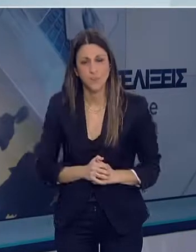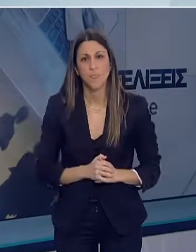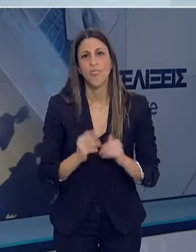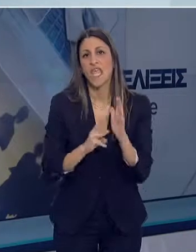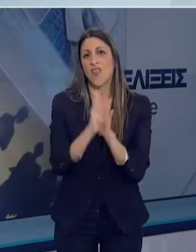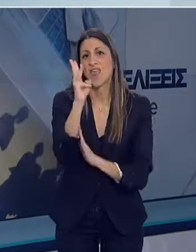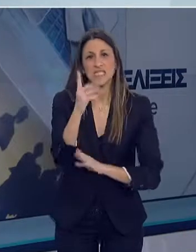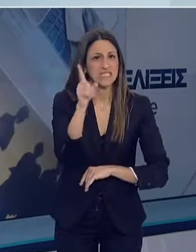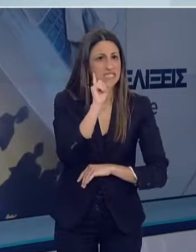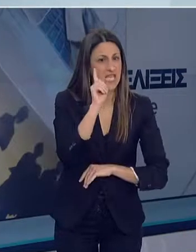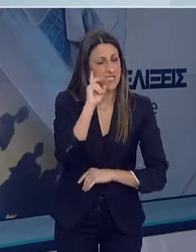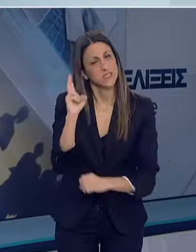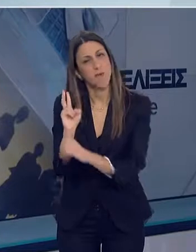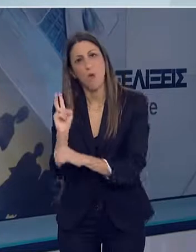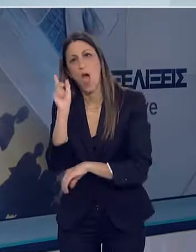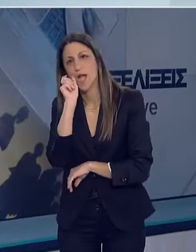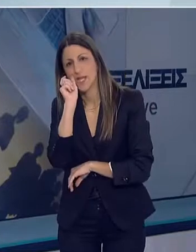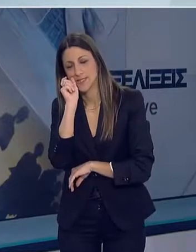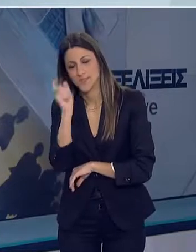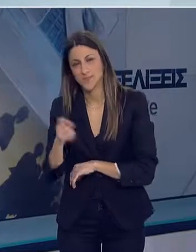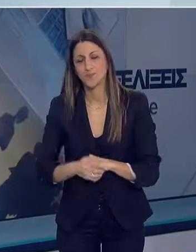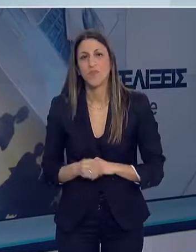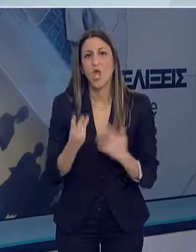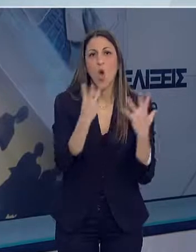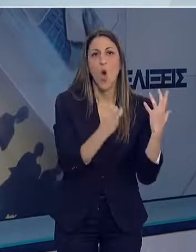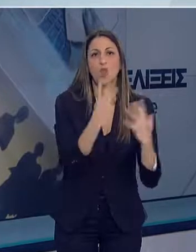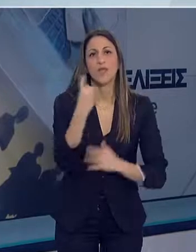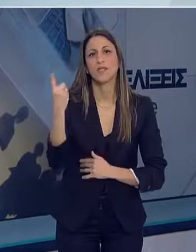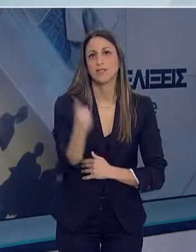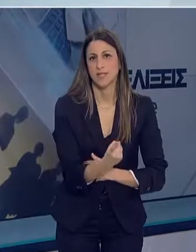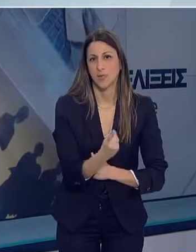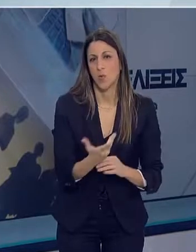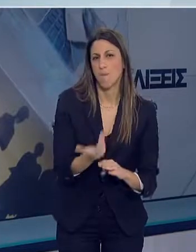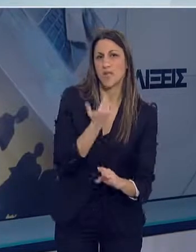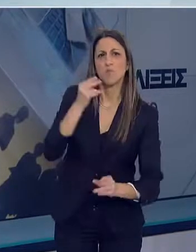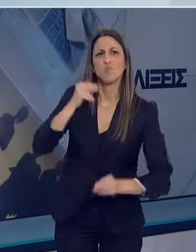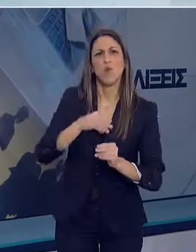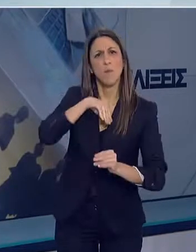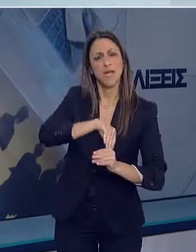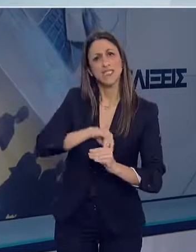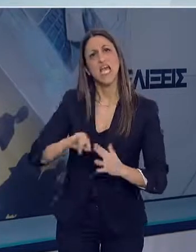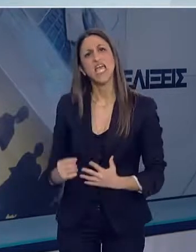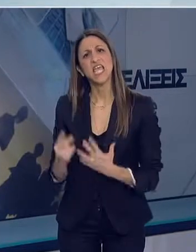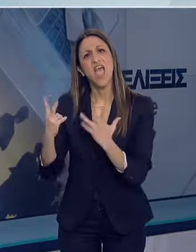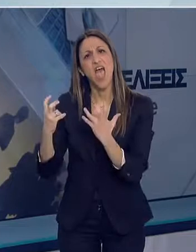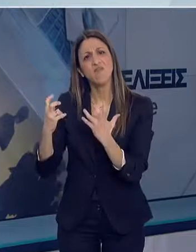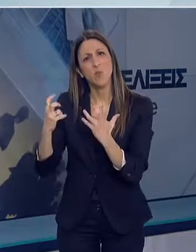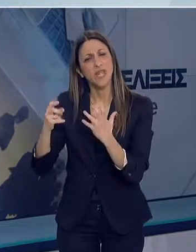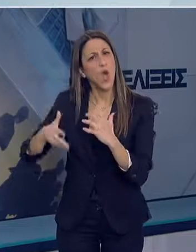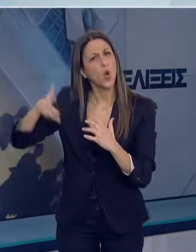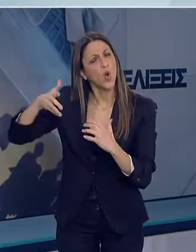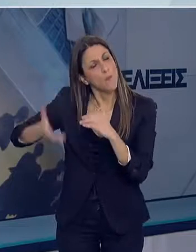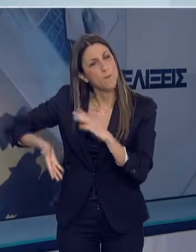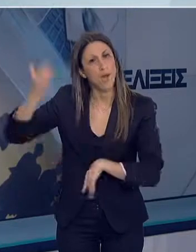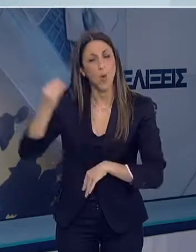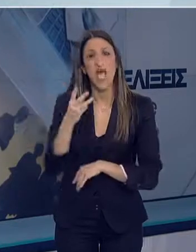13 είναι γυναίκες και οι υπόλοιποι άνδρες. Το 83% έχει υποκείμενο νόσημα ή είναι ηλικιωμένοι 70 ετών και άνω.